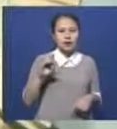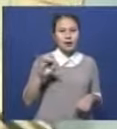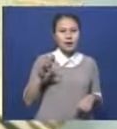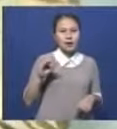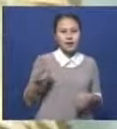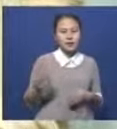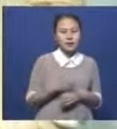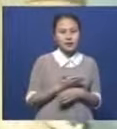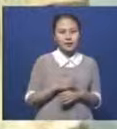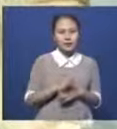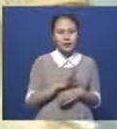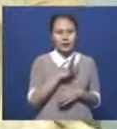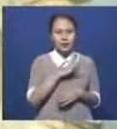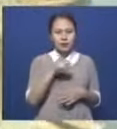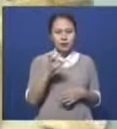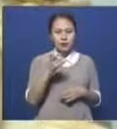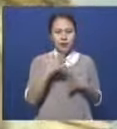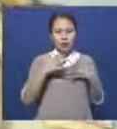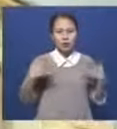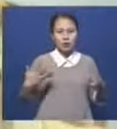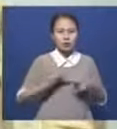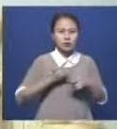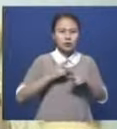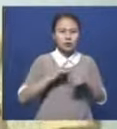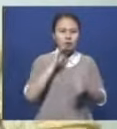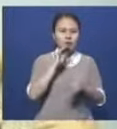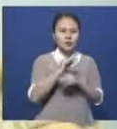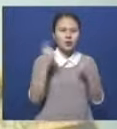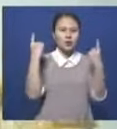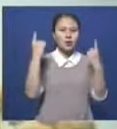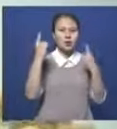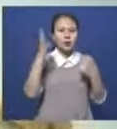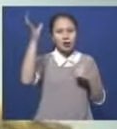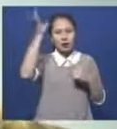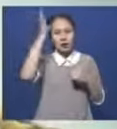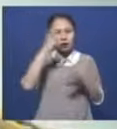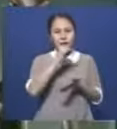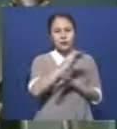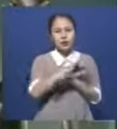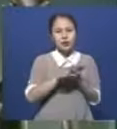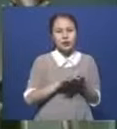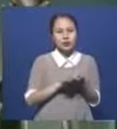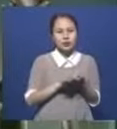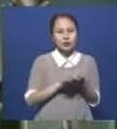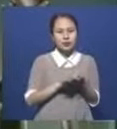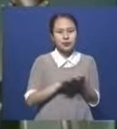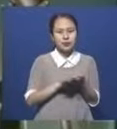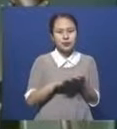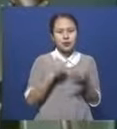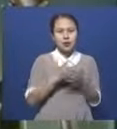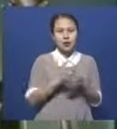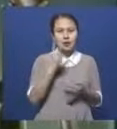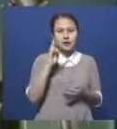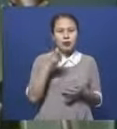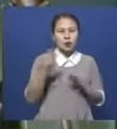мұрағатынан алынған. 200-ден астам аспапты қалпына келтірген ұлы ғалымның ісі бүгінде жалғасуда. Шамамен 2 жыл